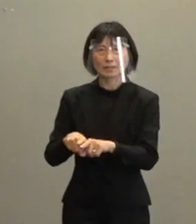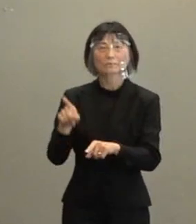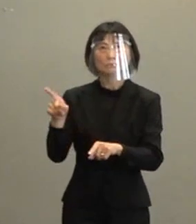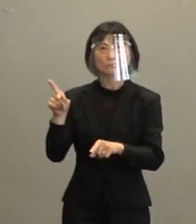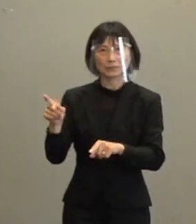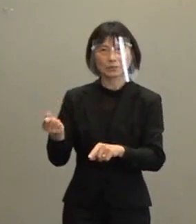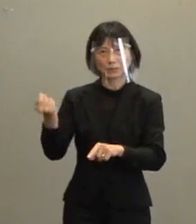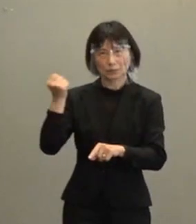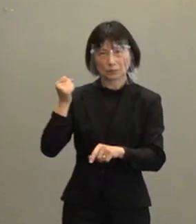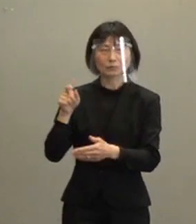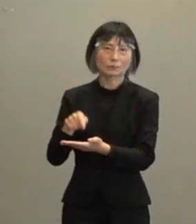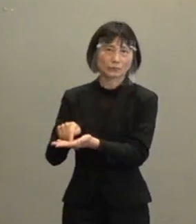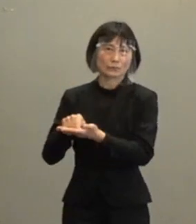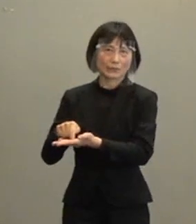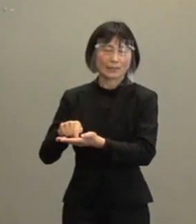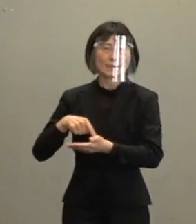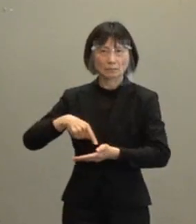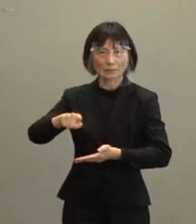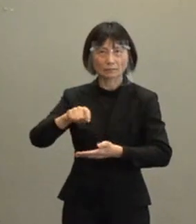く働きかけてまいります。